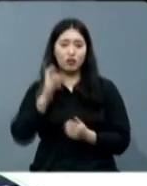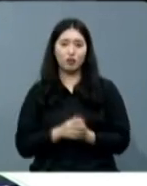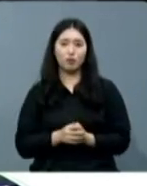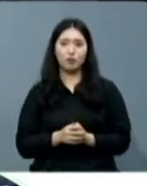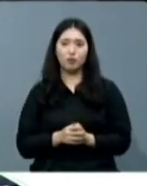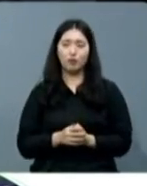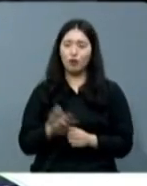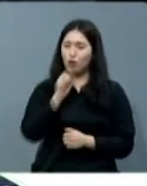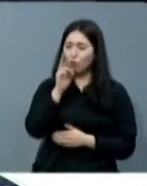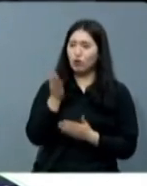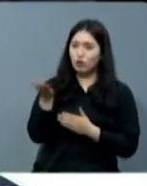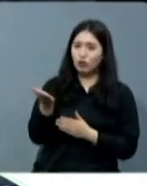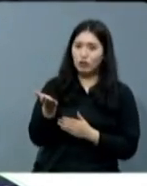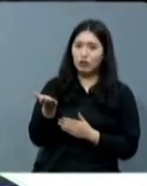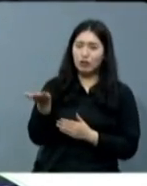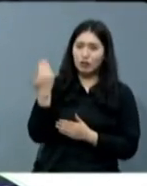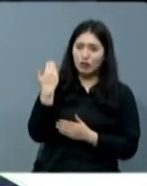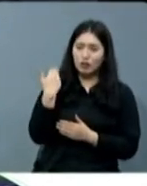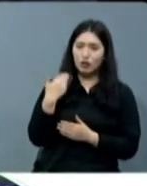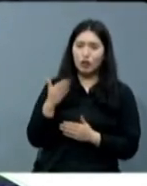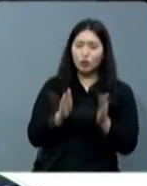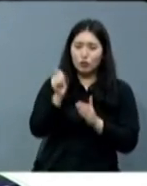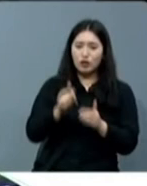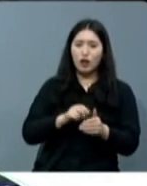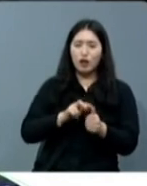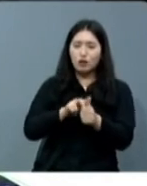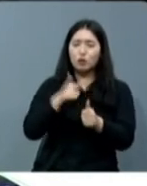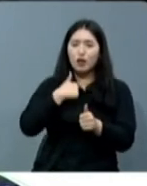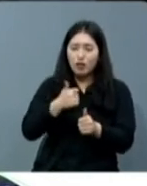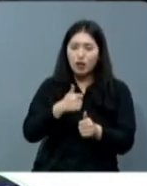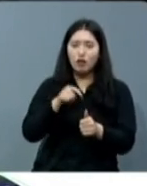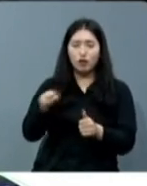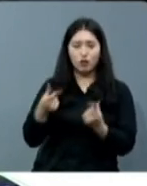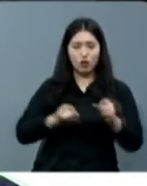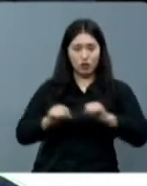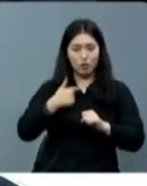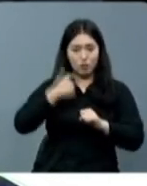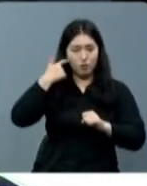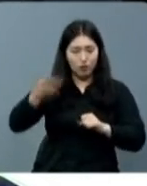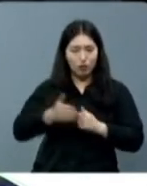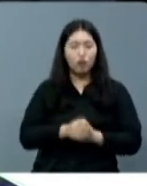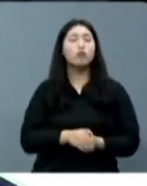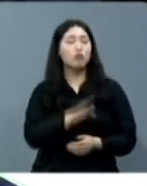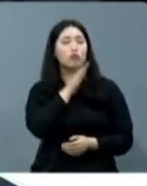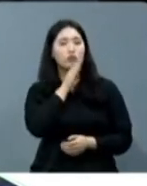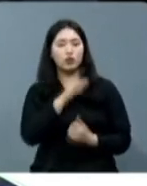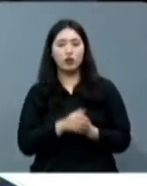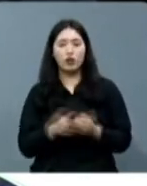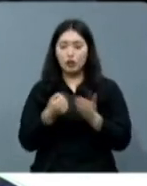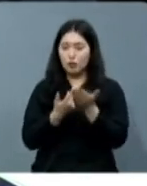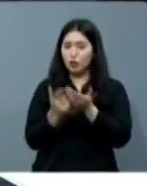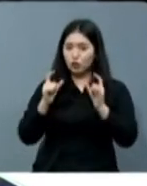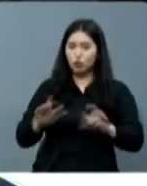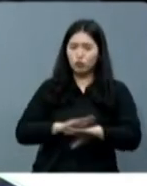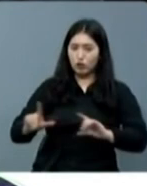원 지사님은 지사 7년 하시면서 지금 말하신 대로 해왔습니까? 예. 예? 예. 그래 해서 제주도가 잘